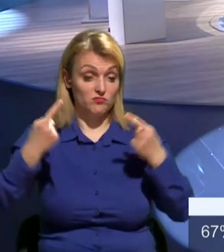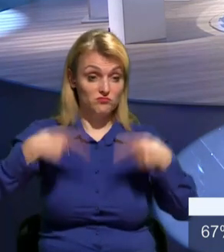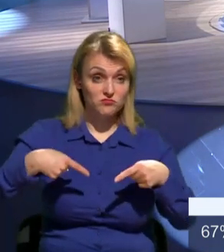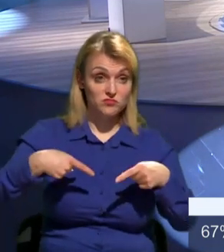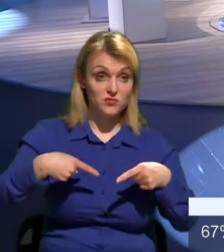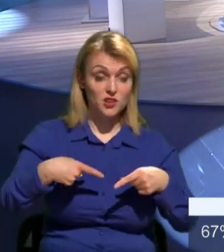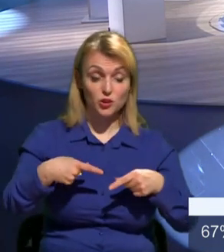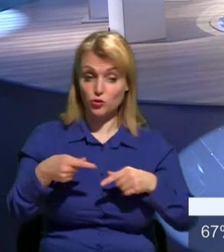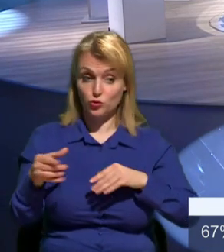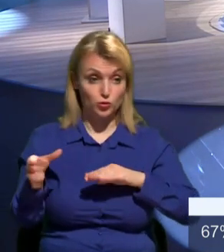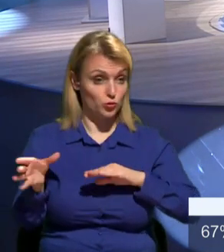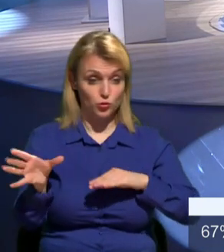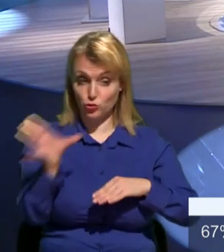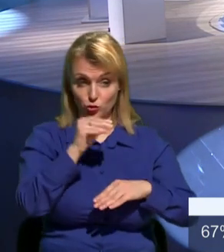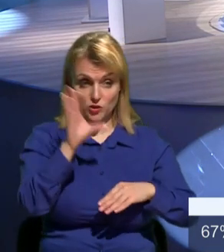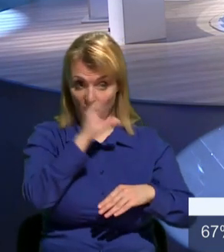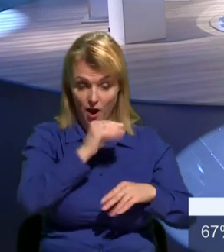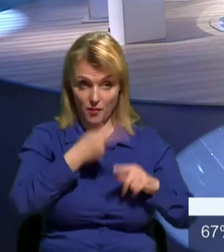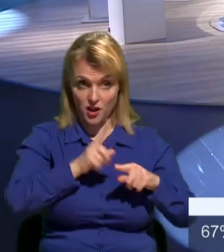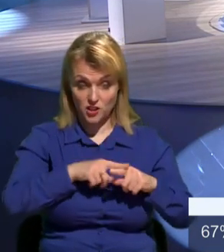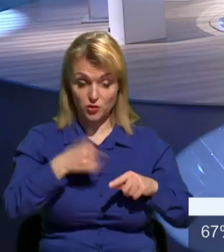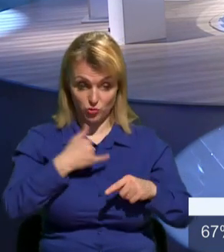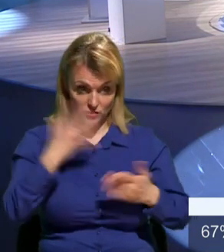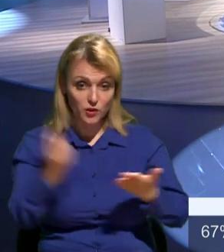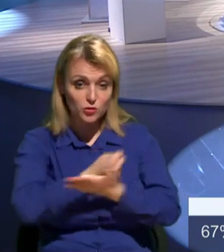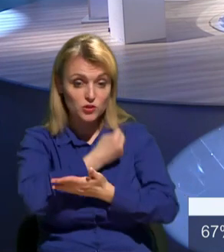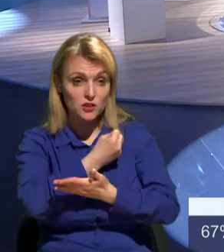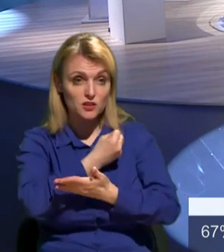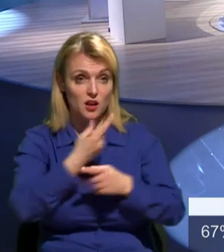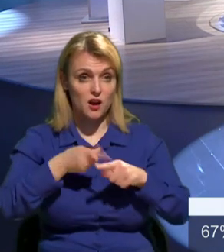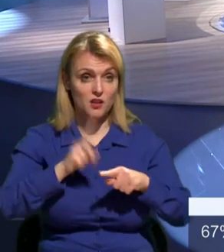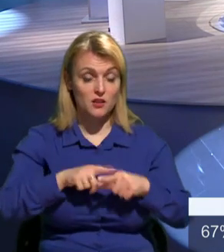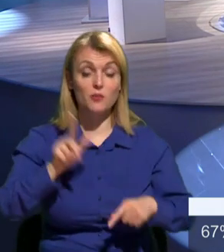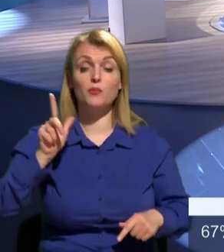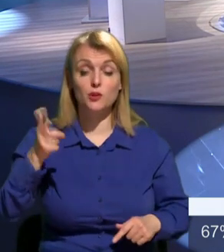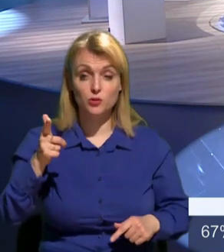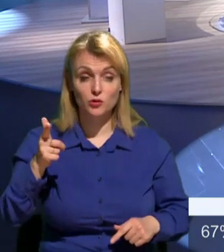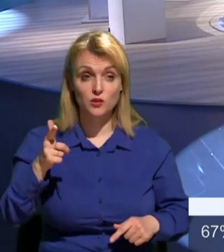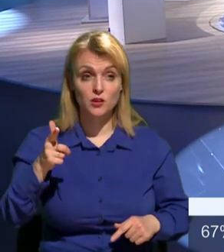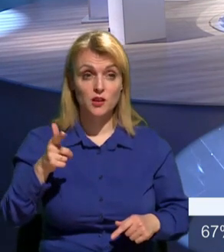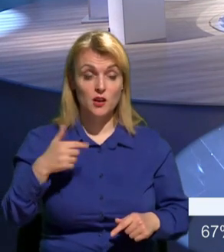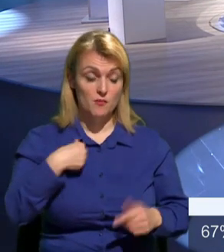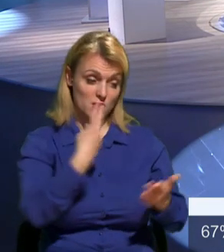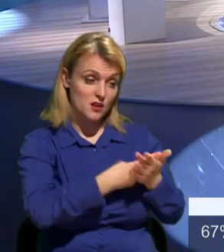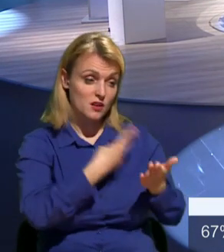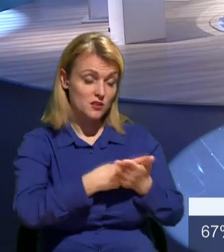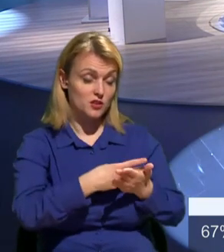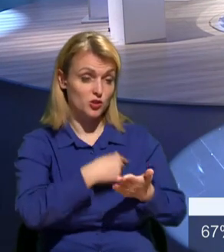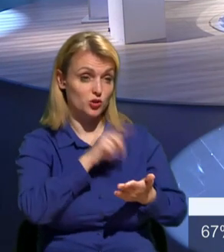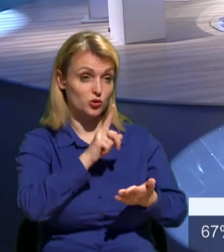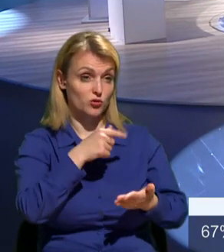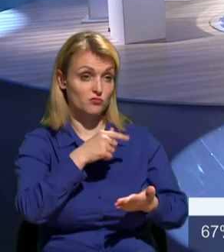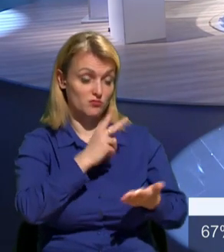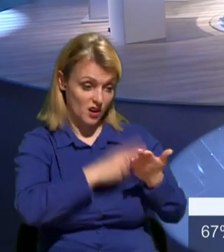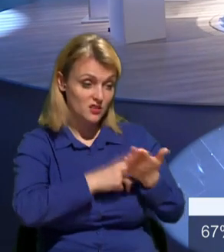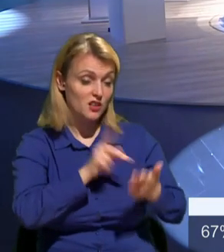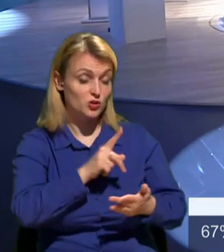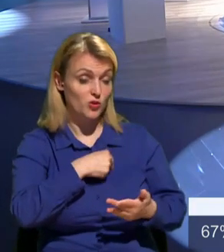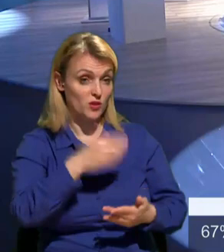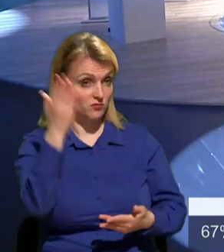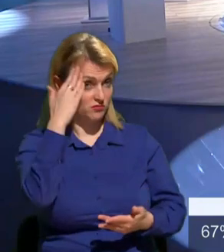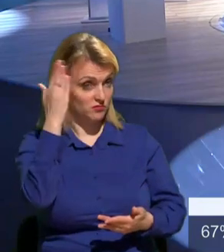să treacă peste aceste provocări. Noi am reușit să trecem. De ce? Pentru că am dat dovadă de înțelepciune. Atunci